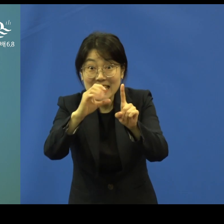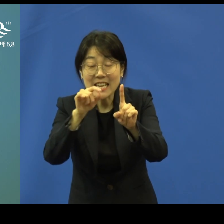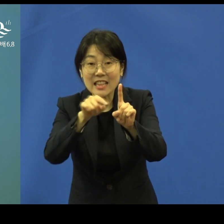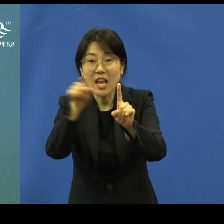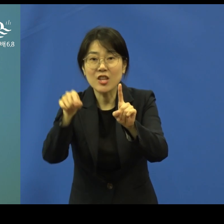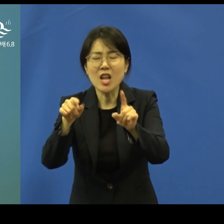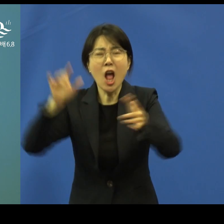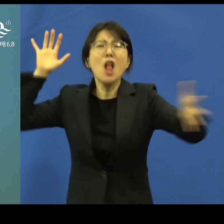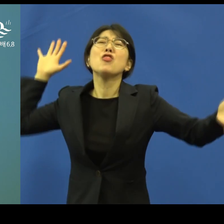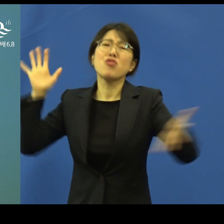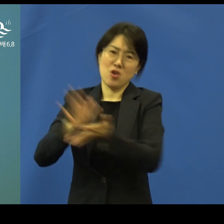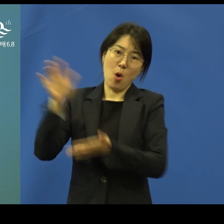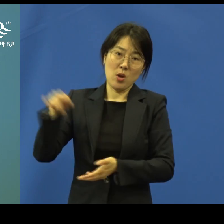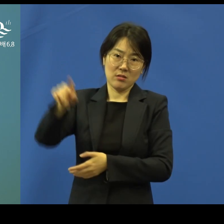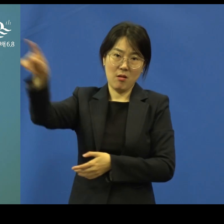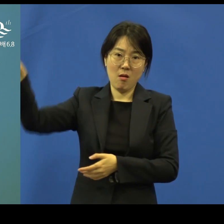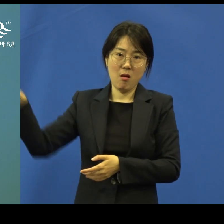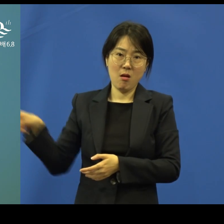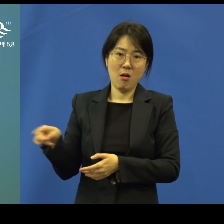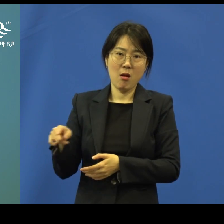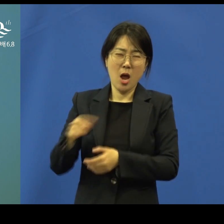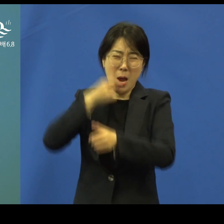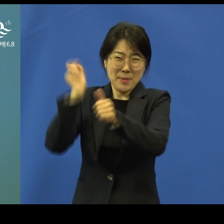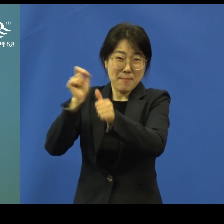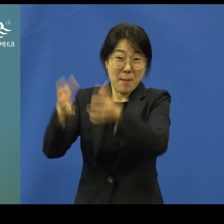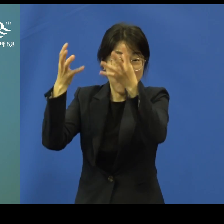안에서 이제 그들이 변질된 것이죠.